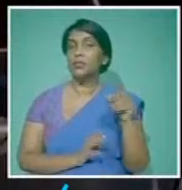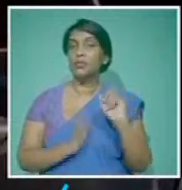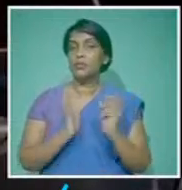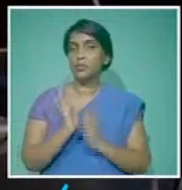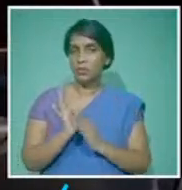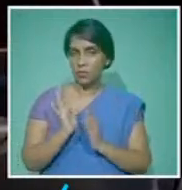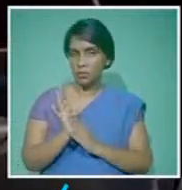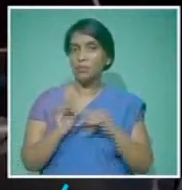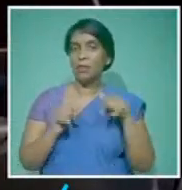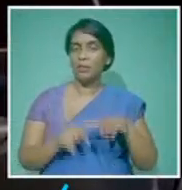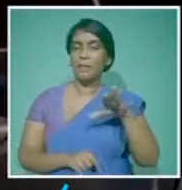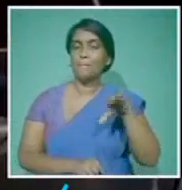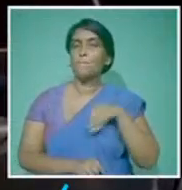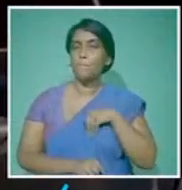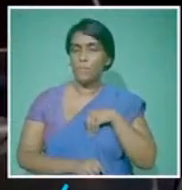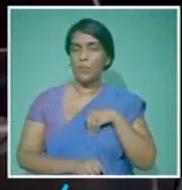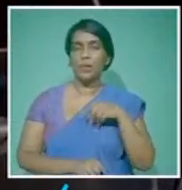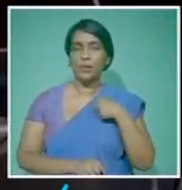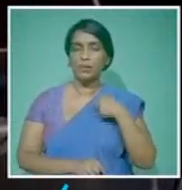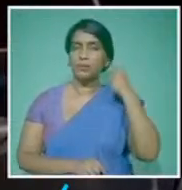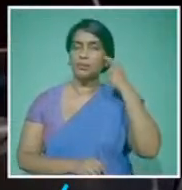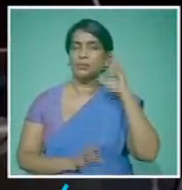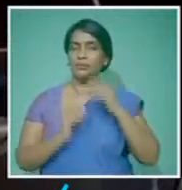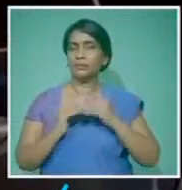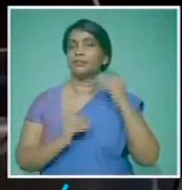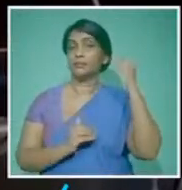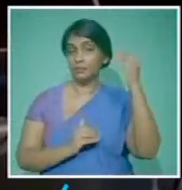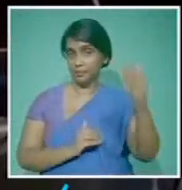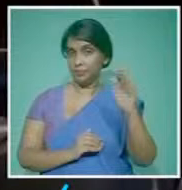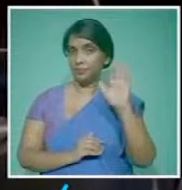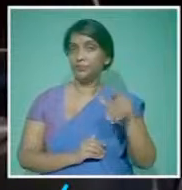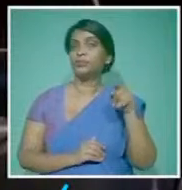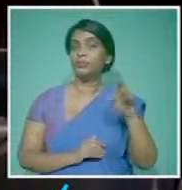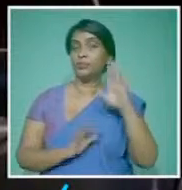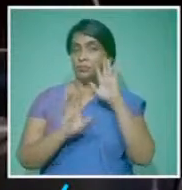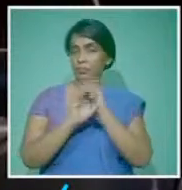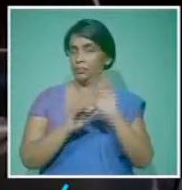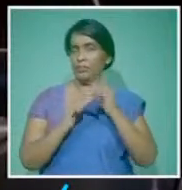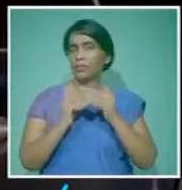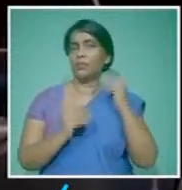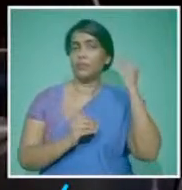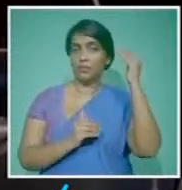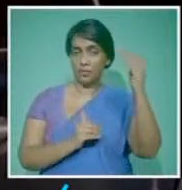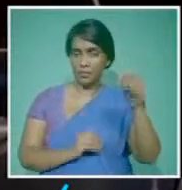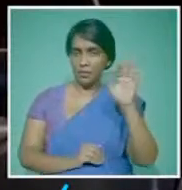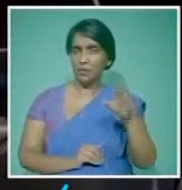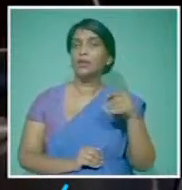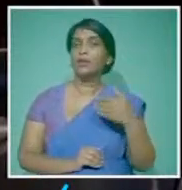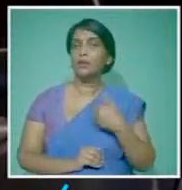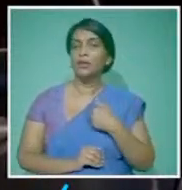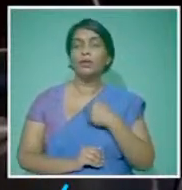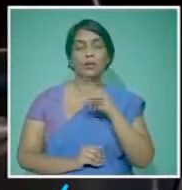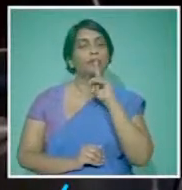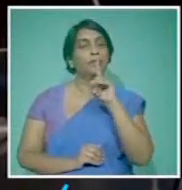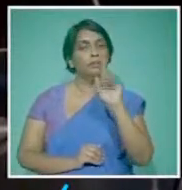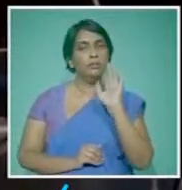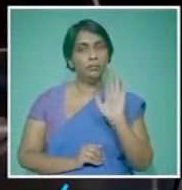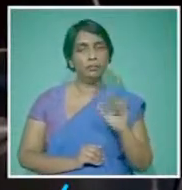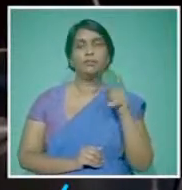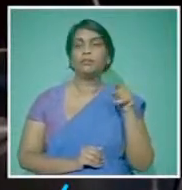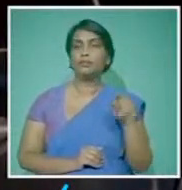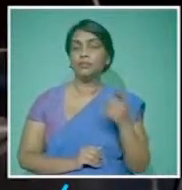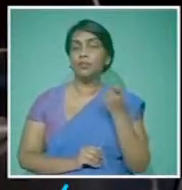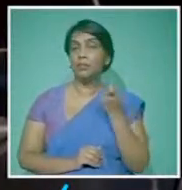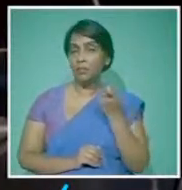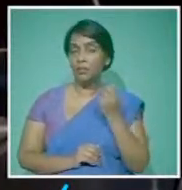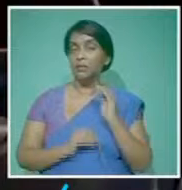කවුන්සිලයේ උනත් අද පිළිගන්නවා මං හිතන්නේ ඒක ඊට එහා යන්න ඕනේ ඒ ප්‍රකාශය ඊට එහා ගිහිල්ලා අපි කියන්න වෙනවා මේ